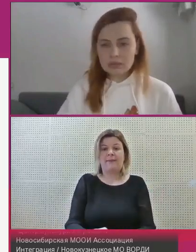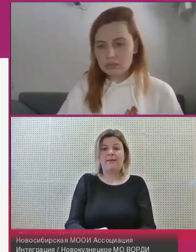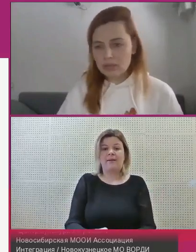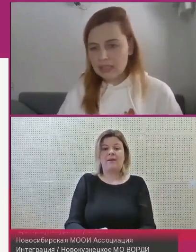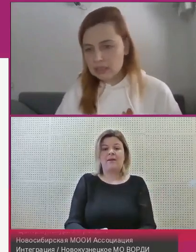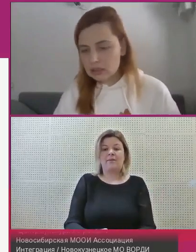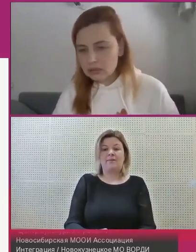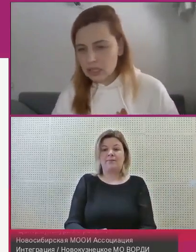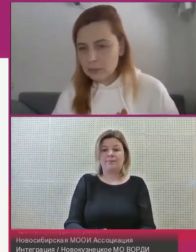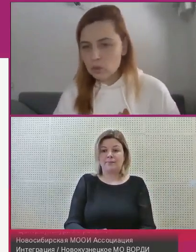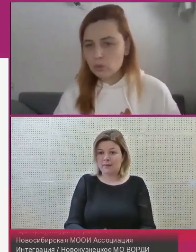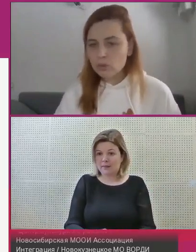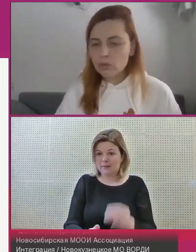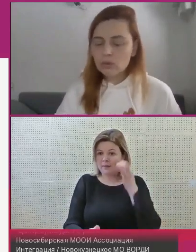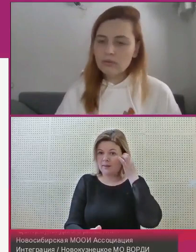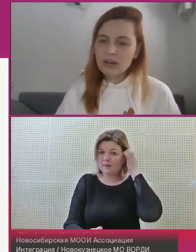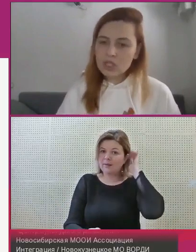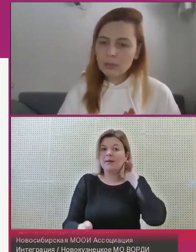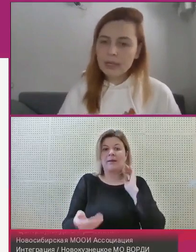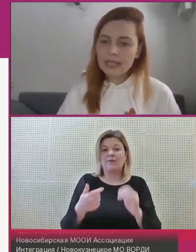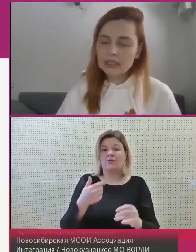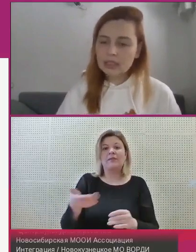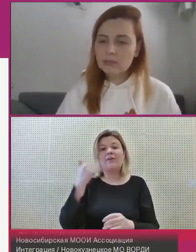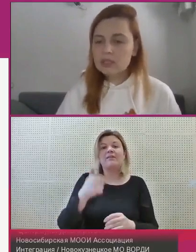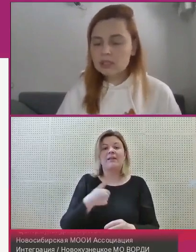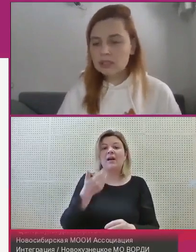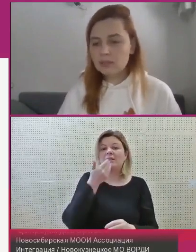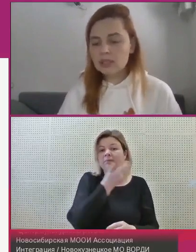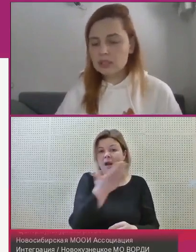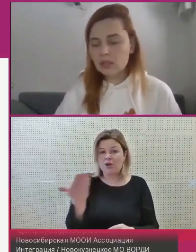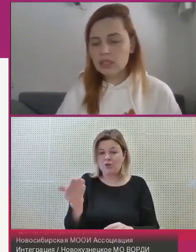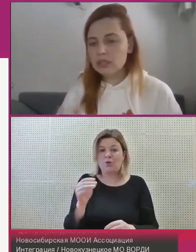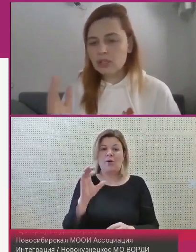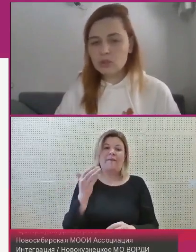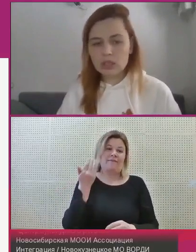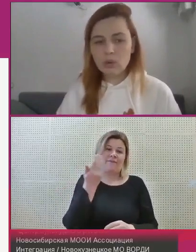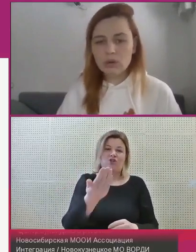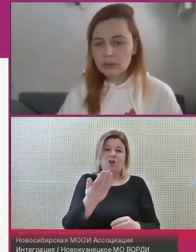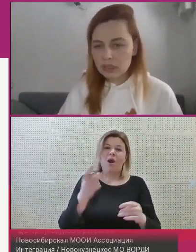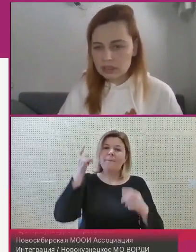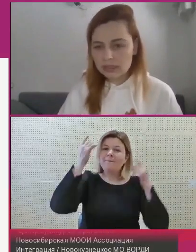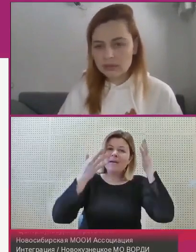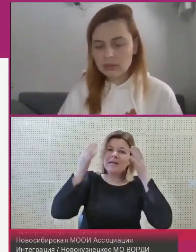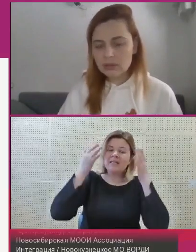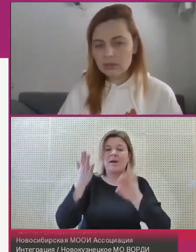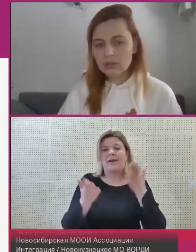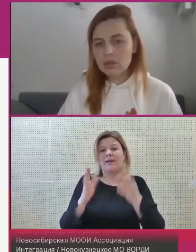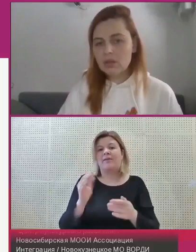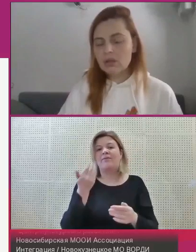У вас, давайте я спрошу, у ваших проектах, мыслях, там, я не знаю, если у вас только на уровне мысли